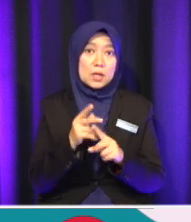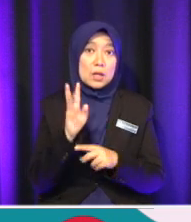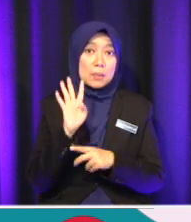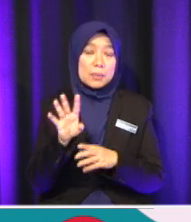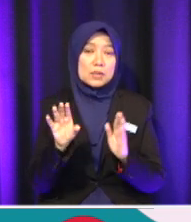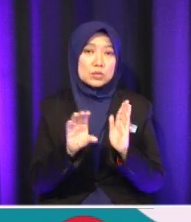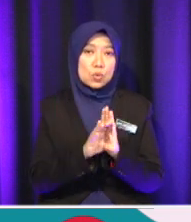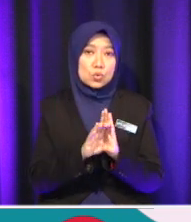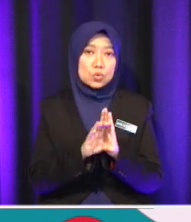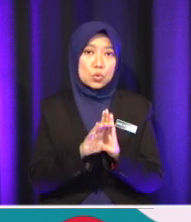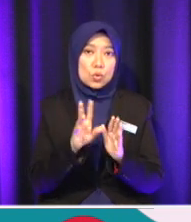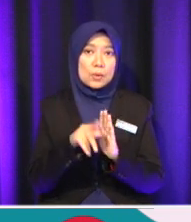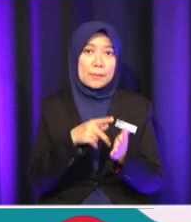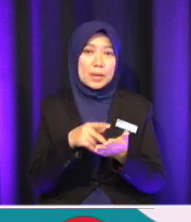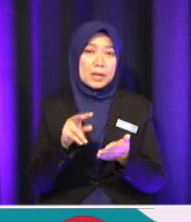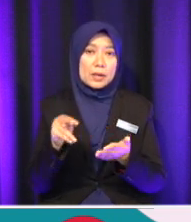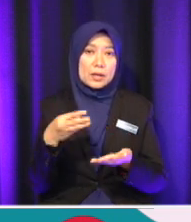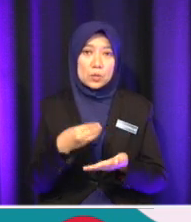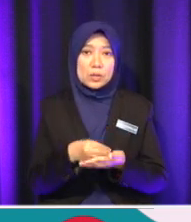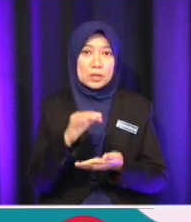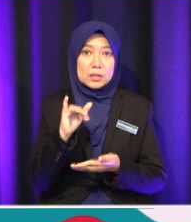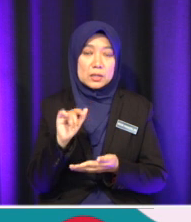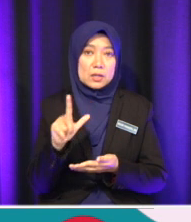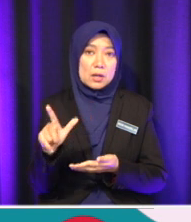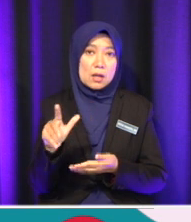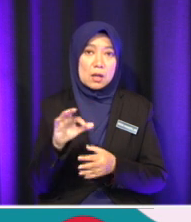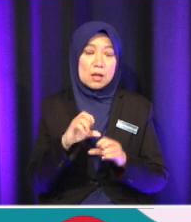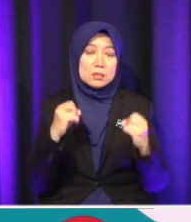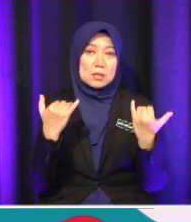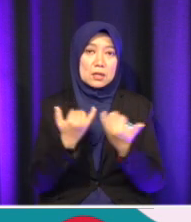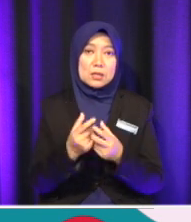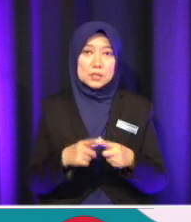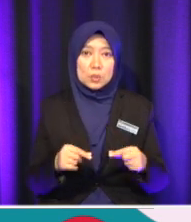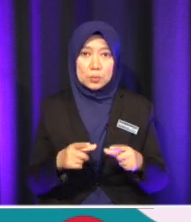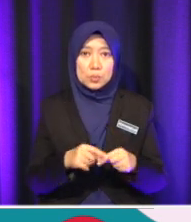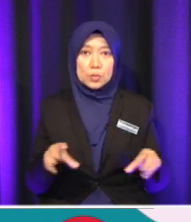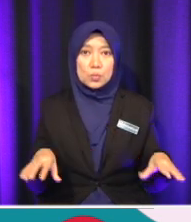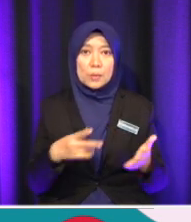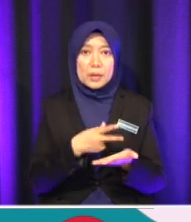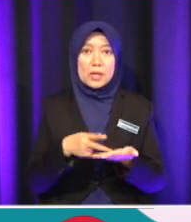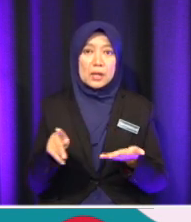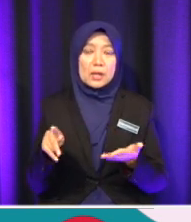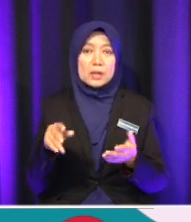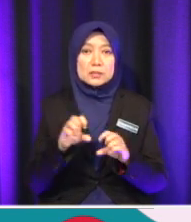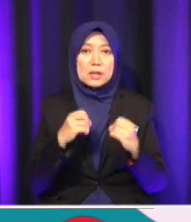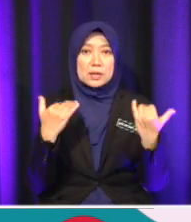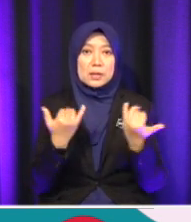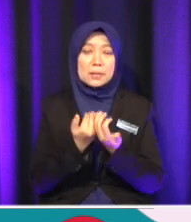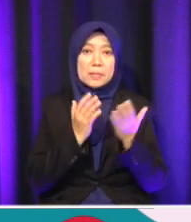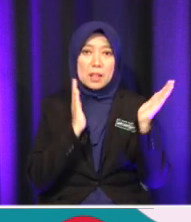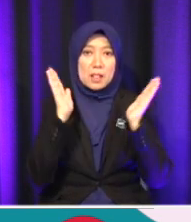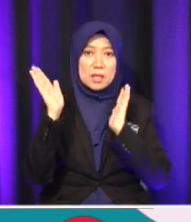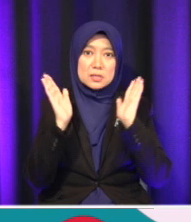contoh pembayaran keuangan ialah firmajepun membuat bayaran kepada Firma Malaysia